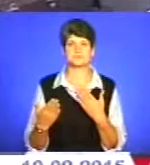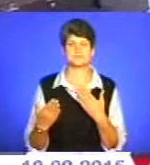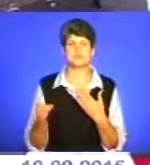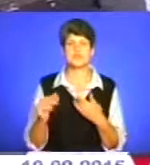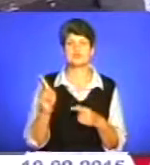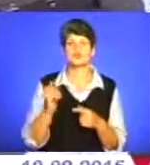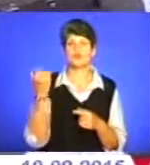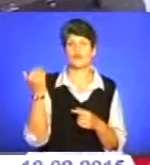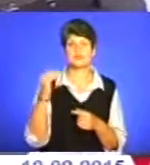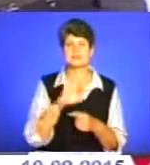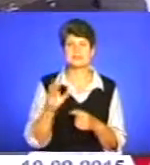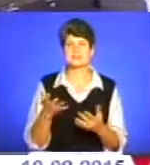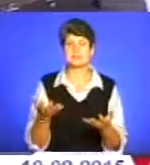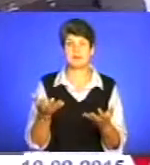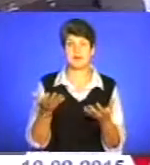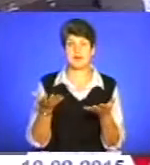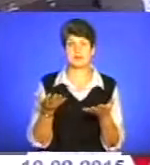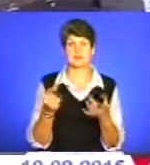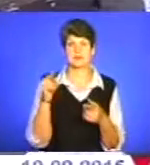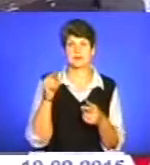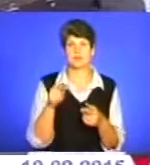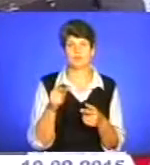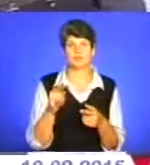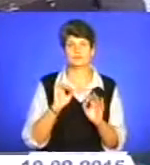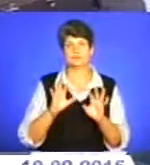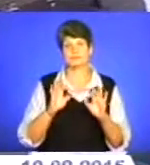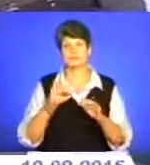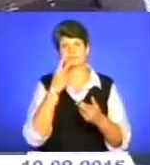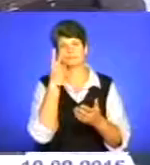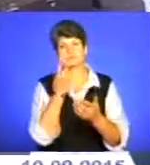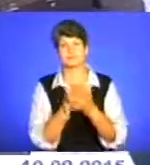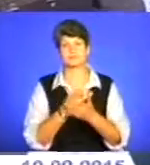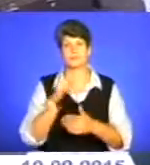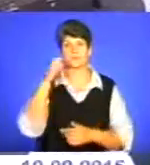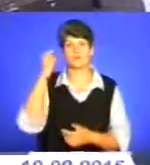щоб вони не сприймали ті картинки, які показують десь в Росії.